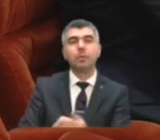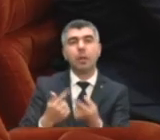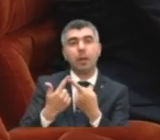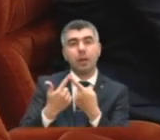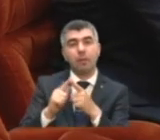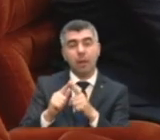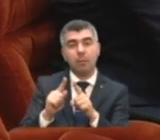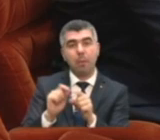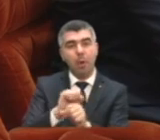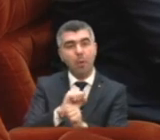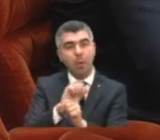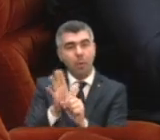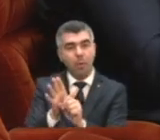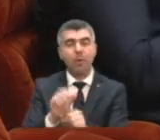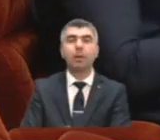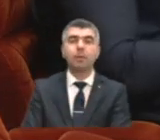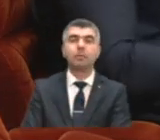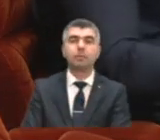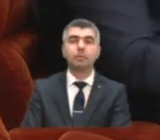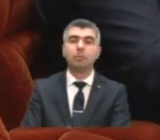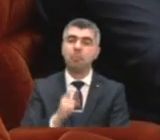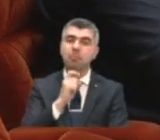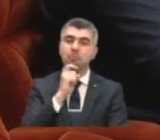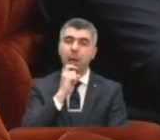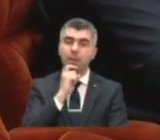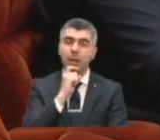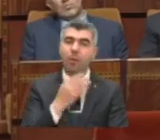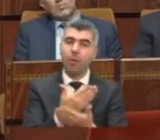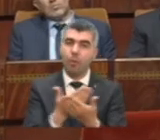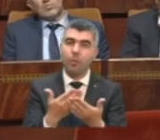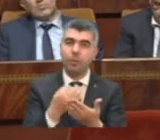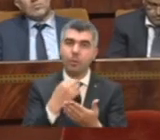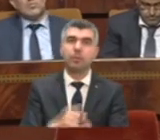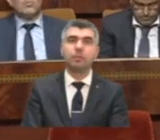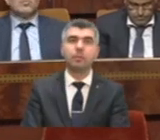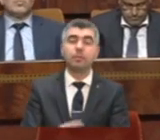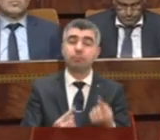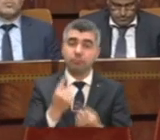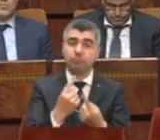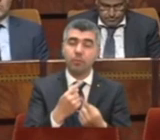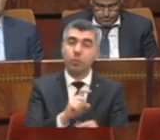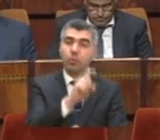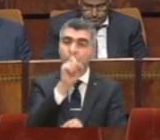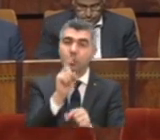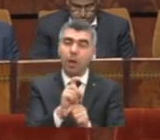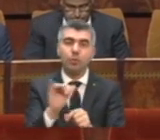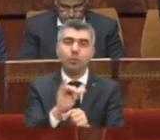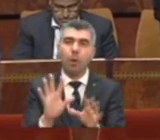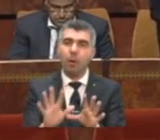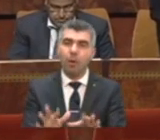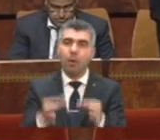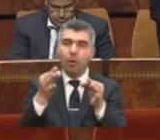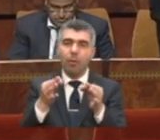بخصوص كورونا اللي مازال ما قالش الكلمة ديالها، وبالتالي نحن نسائلكم عن حصيلة